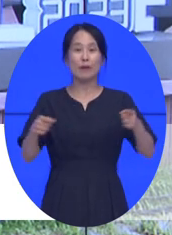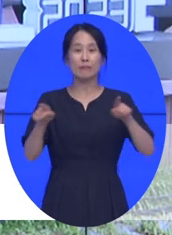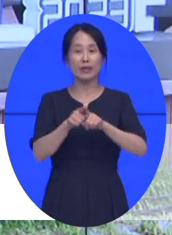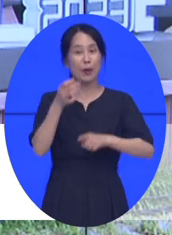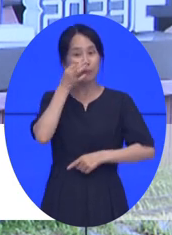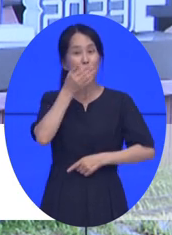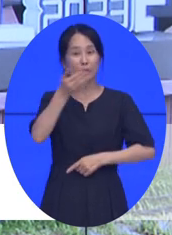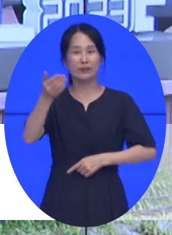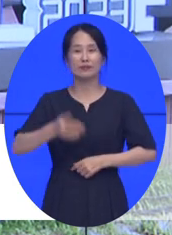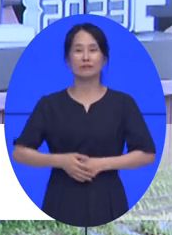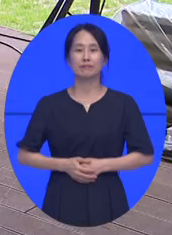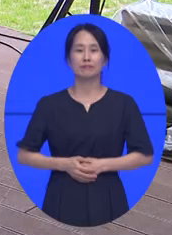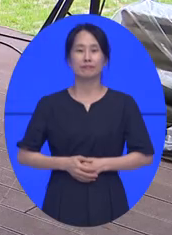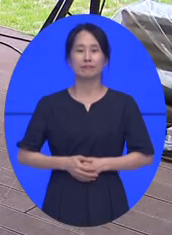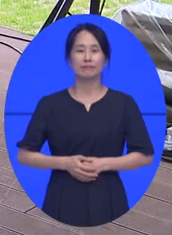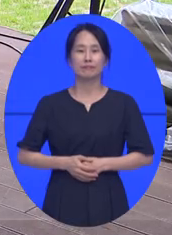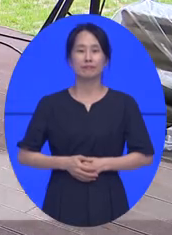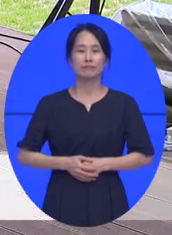함께 가보시죠.